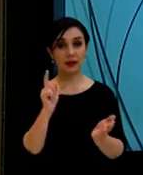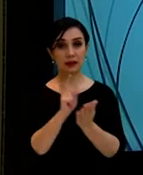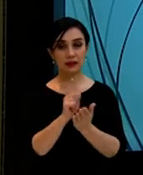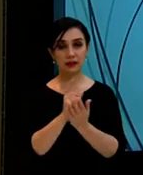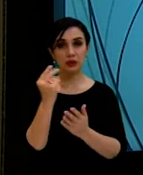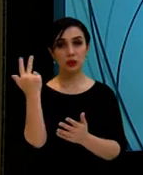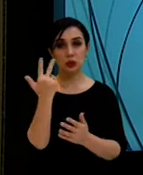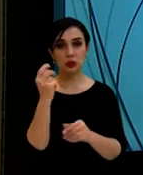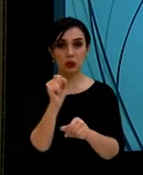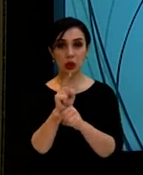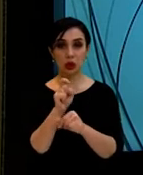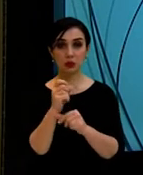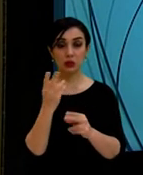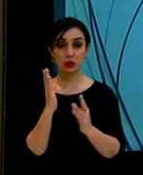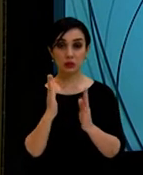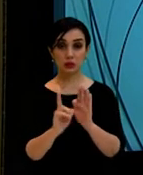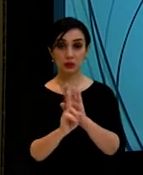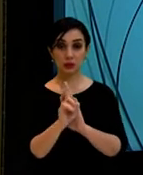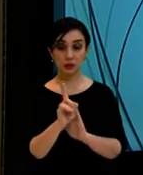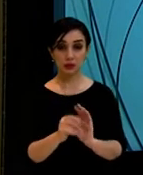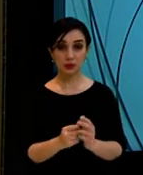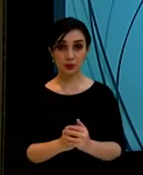Darslikdagi 3-chi topshiriqqa kelamiz.